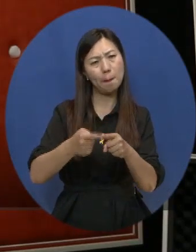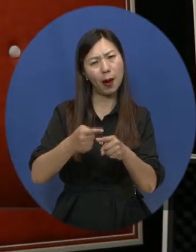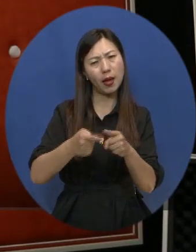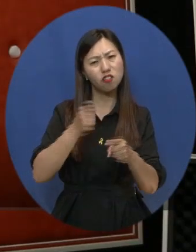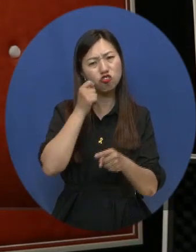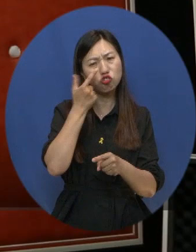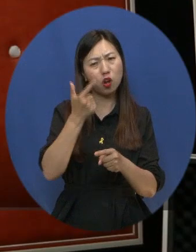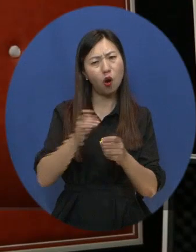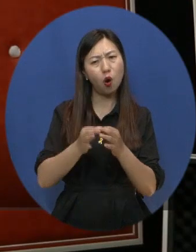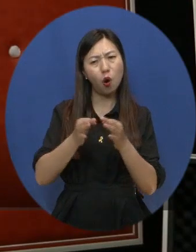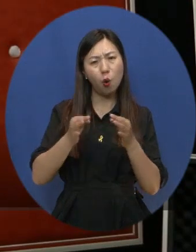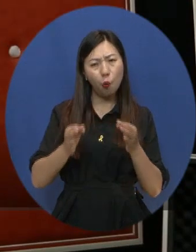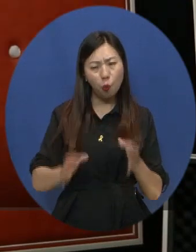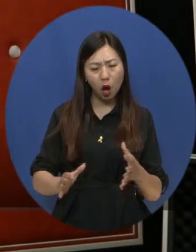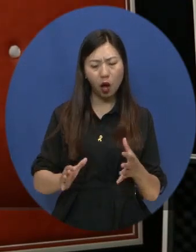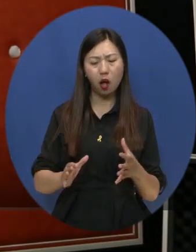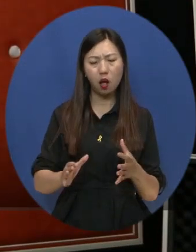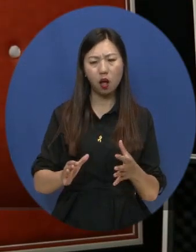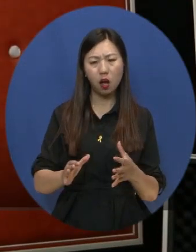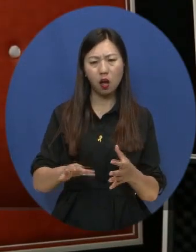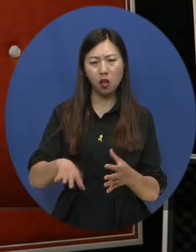처음에는 도저히 받아들일 수 없는